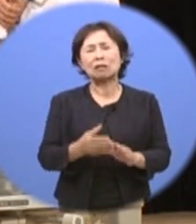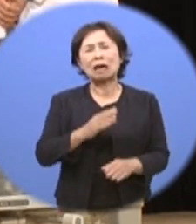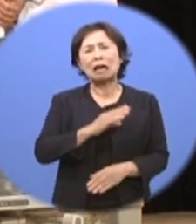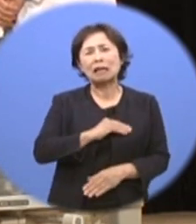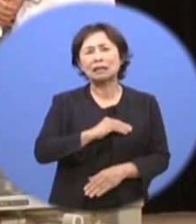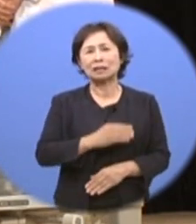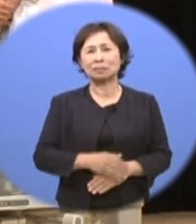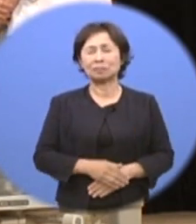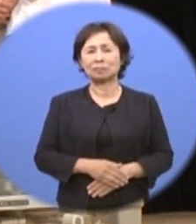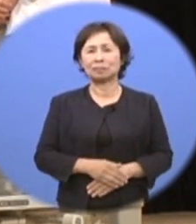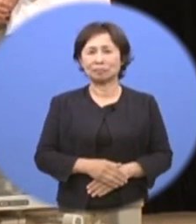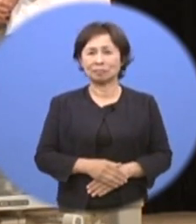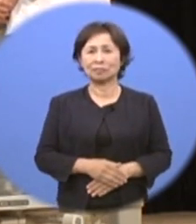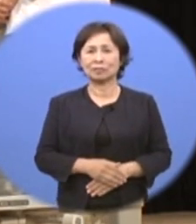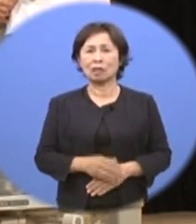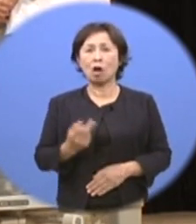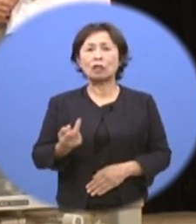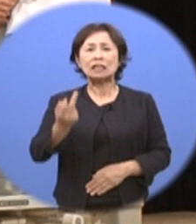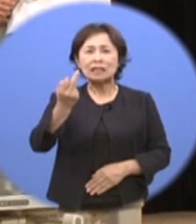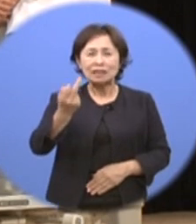兄貴、お疲れさんやったな。